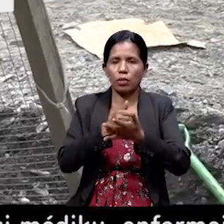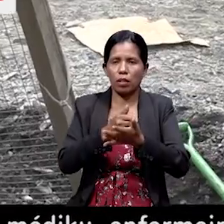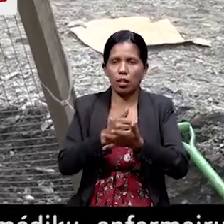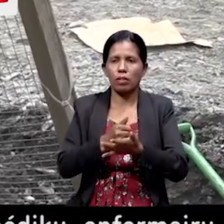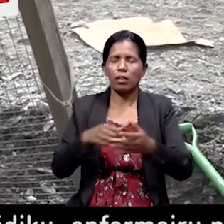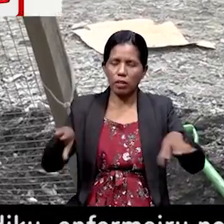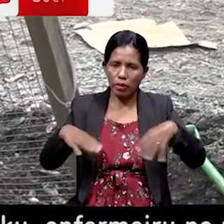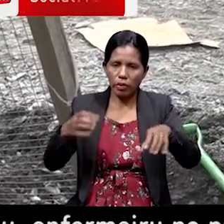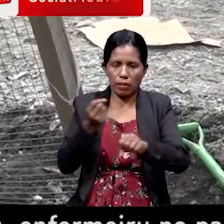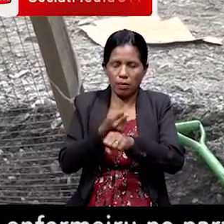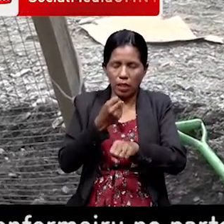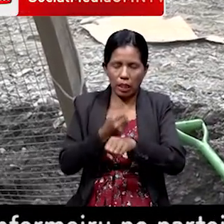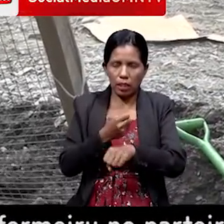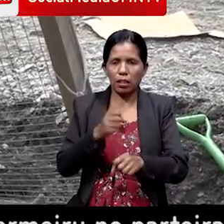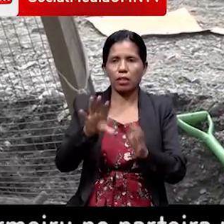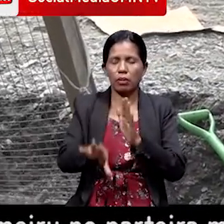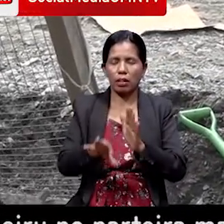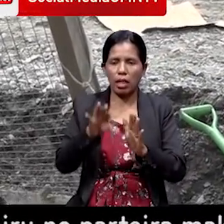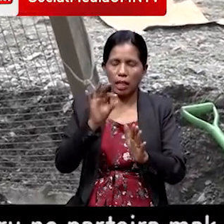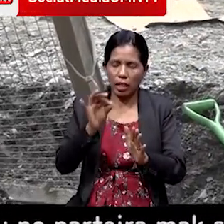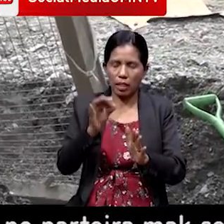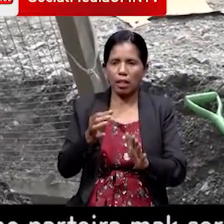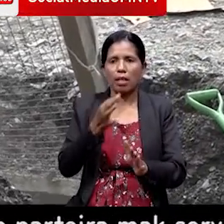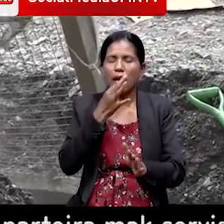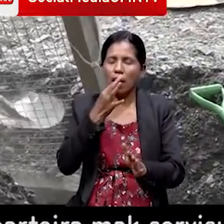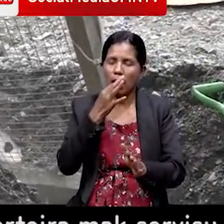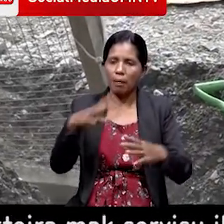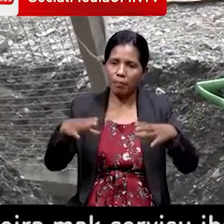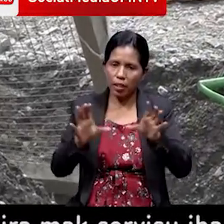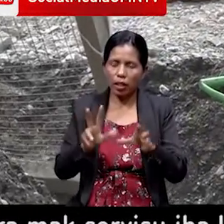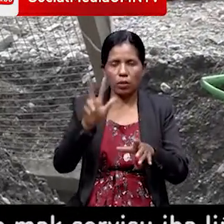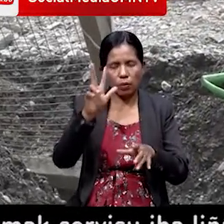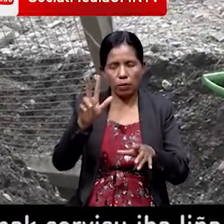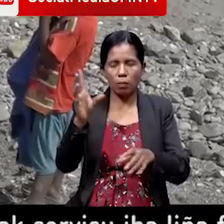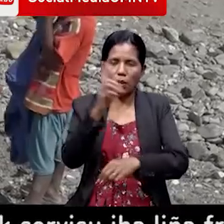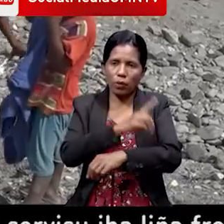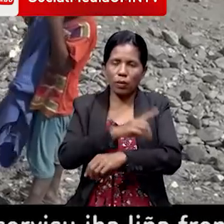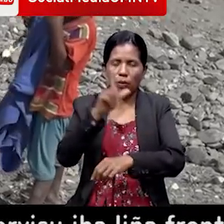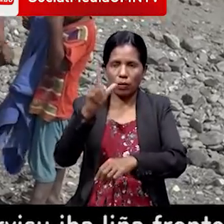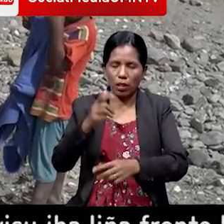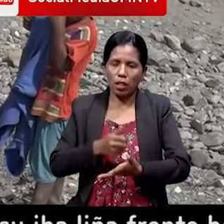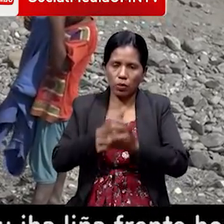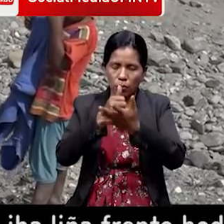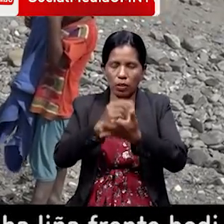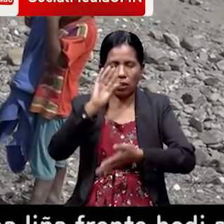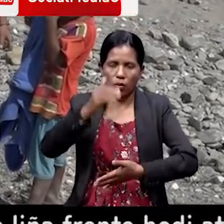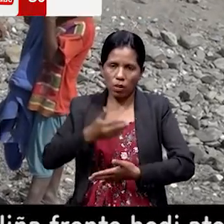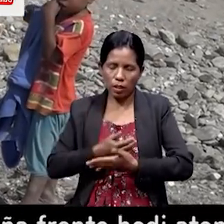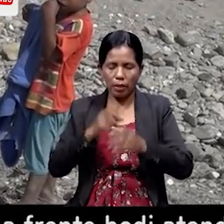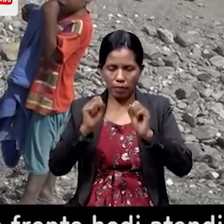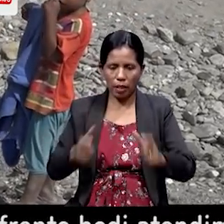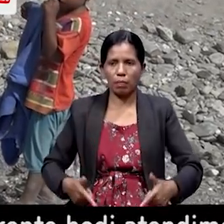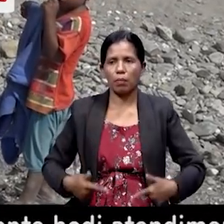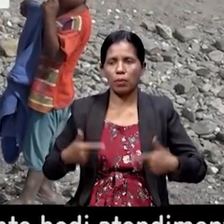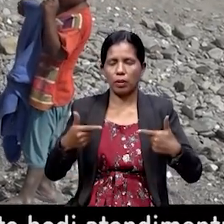kosar metan, hodi hetan netik, aiham bikan tulu, balorun ida atu oan sira bele Moris. Kereta tama